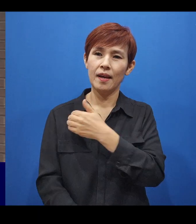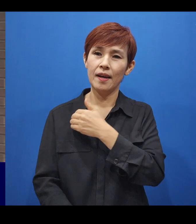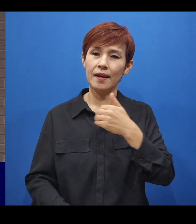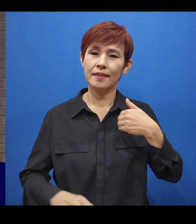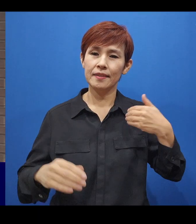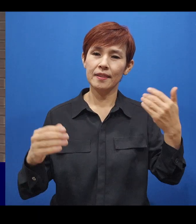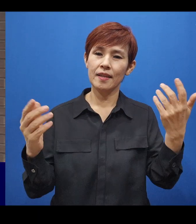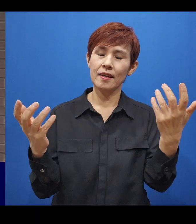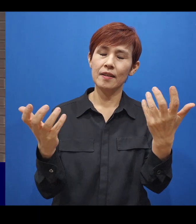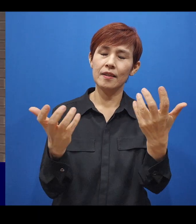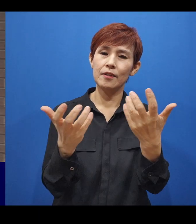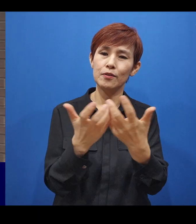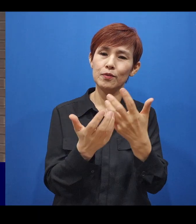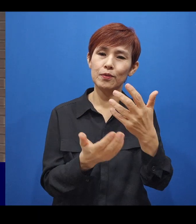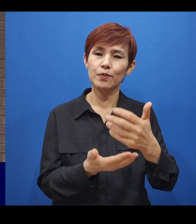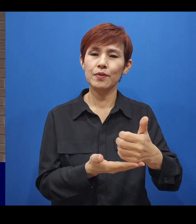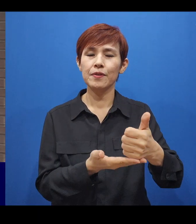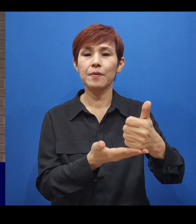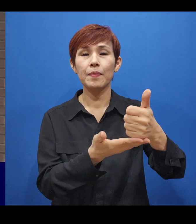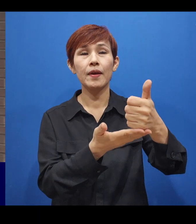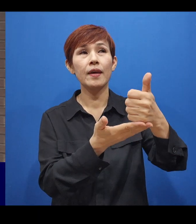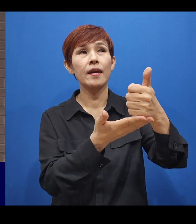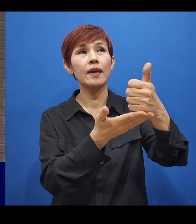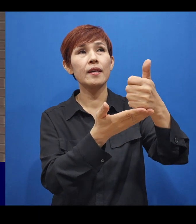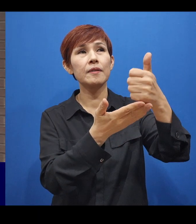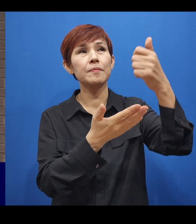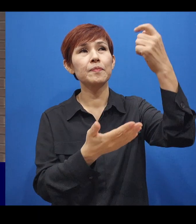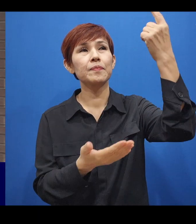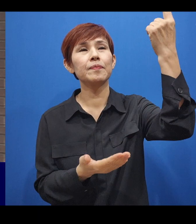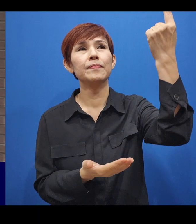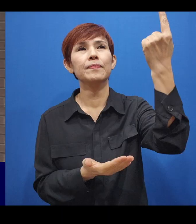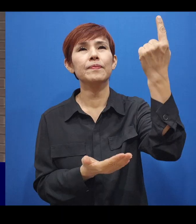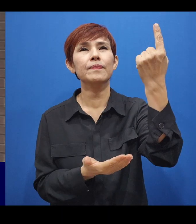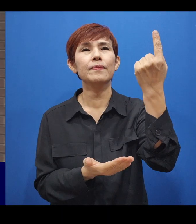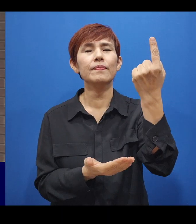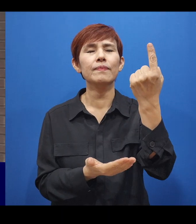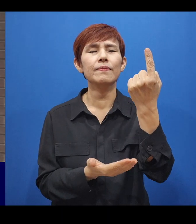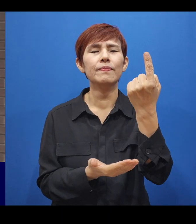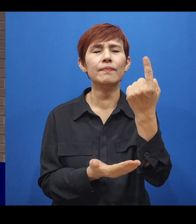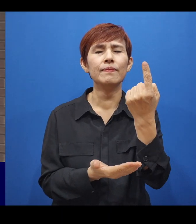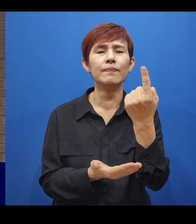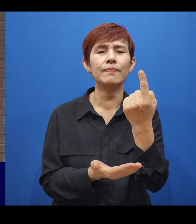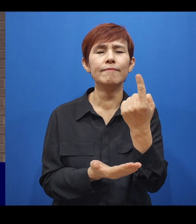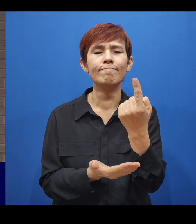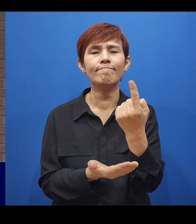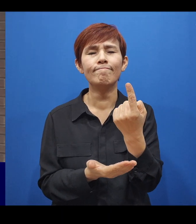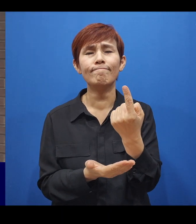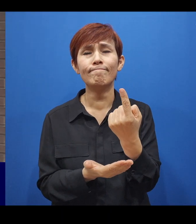삶에 가득한 주님의 임재